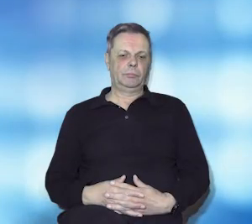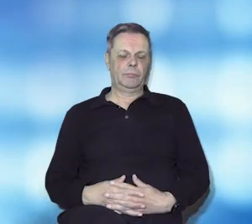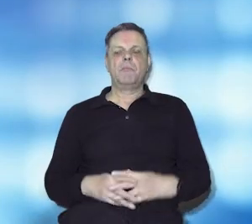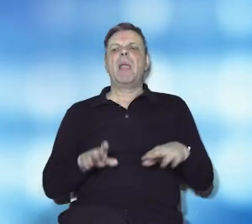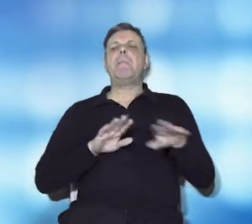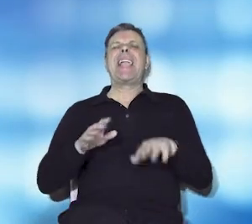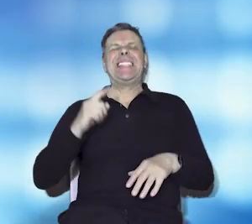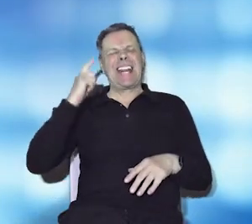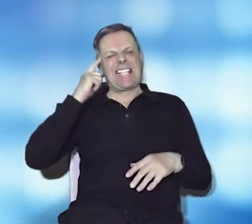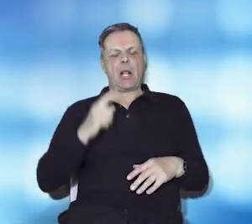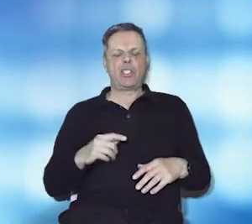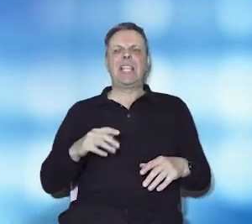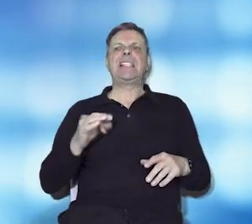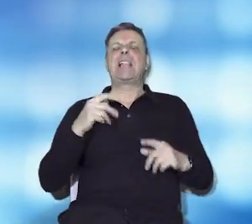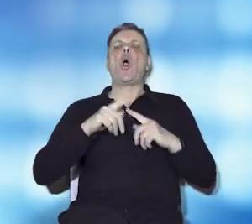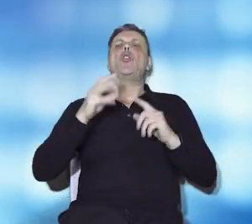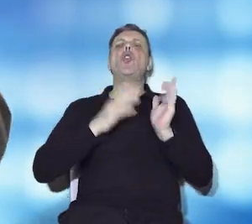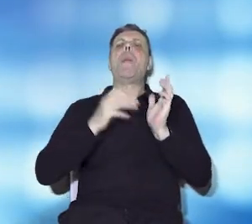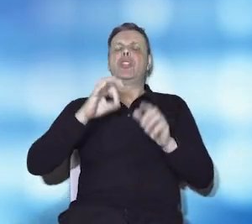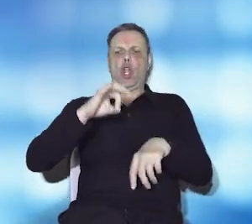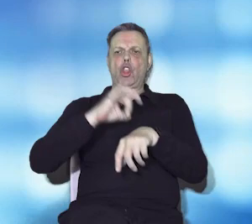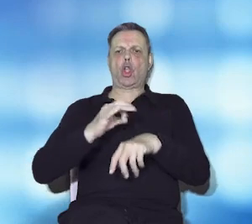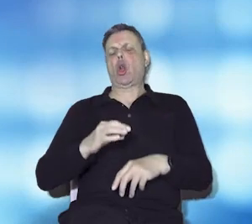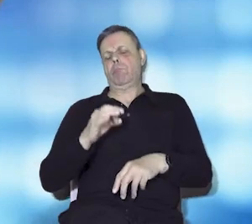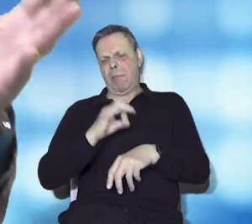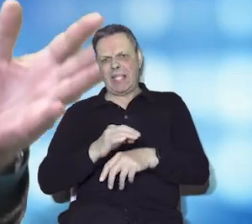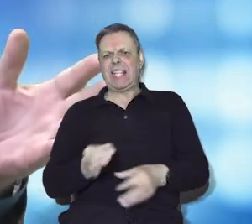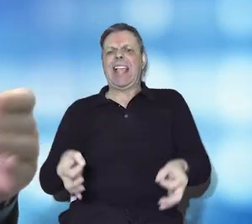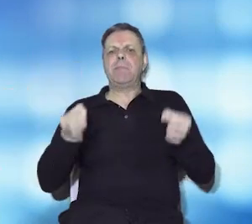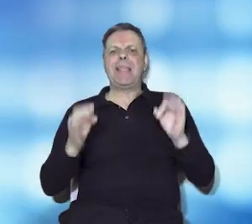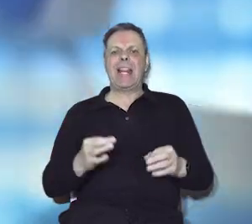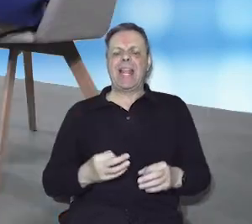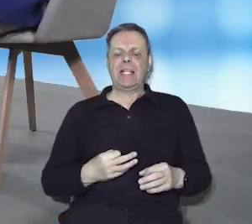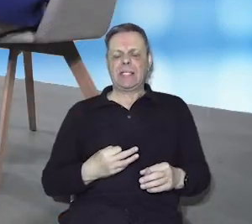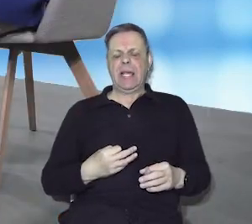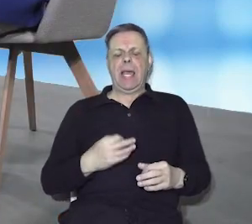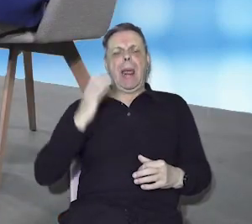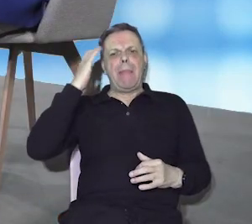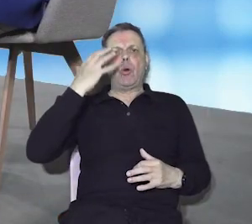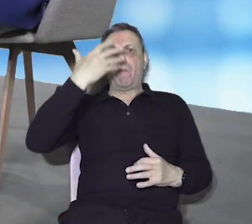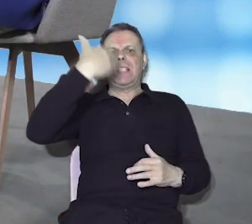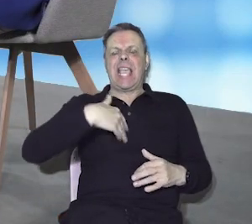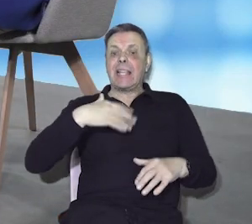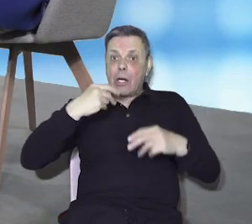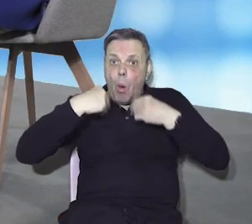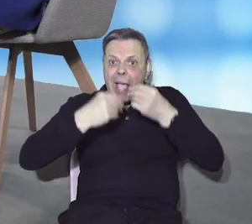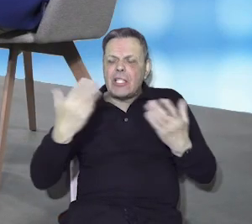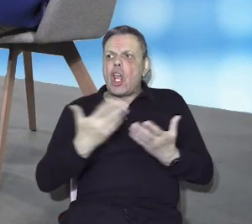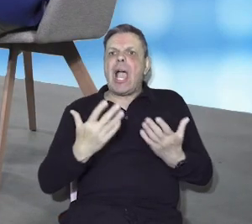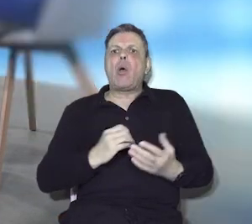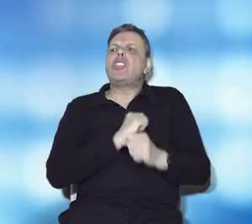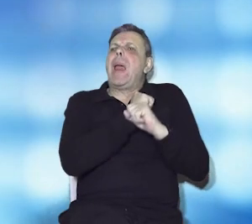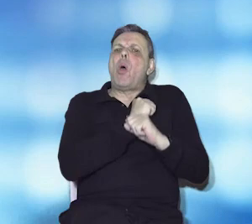Magistar znanosti Zlatko Tomić, doktor medicine i specijalist neuropsihijatar, objasnit će nam kako se nositi